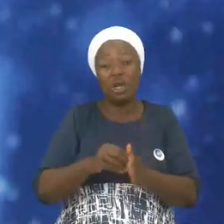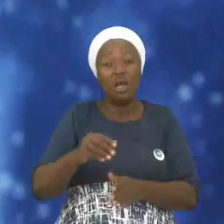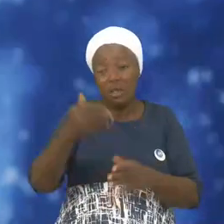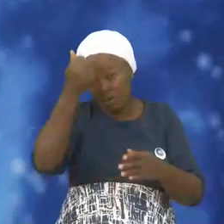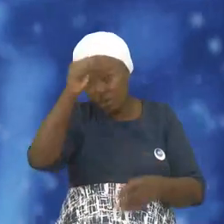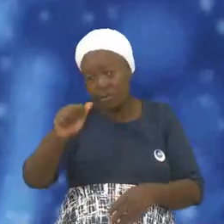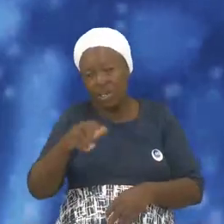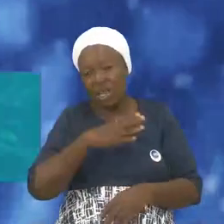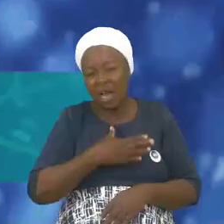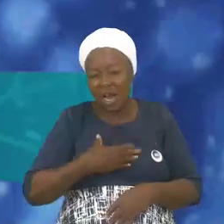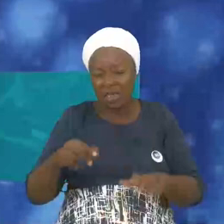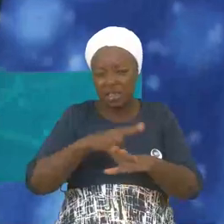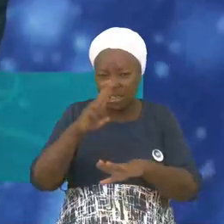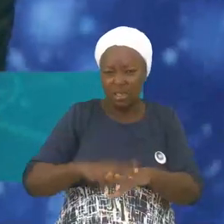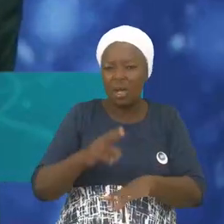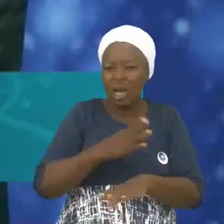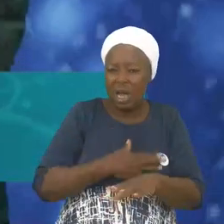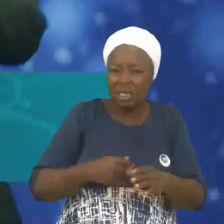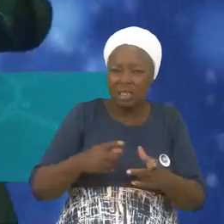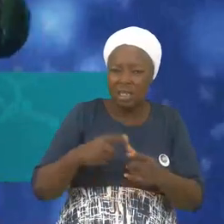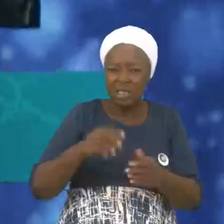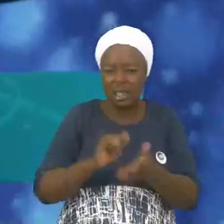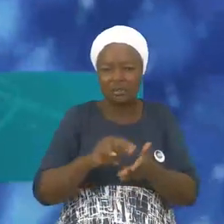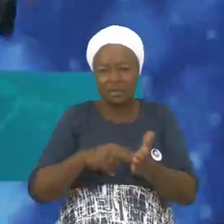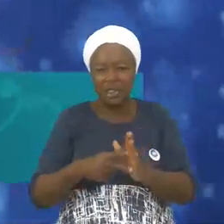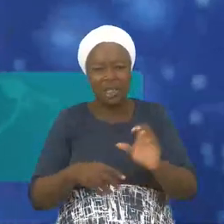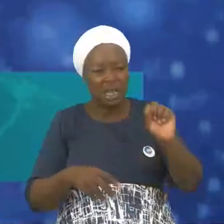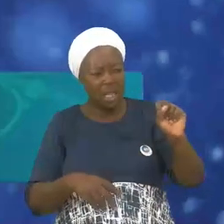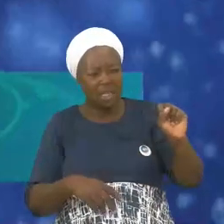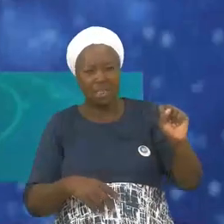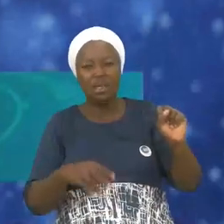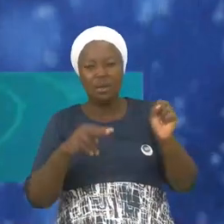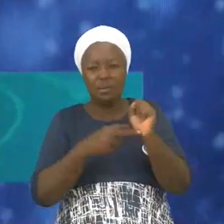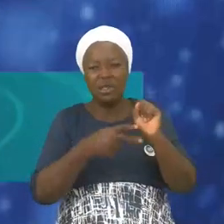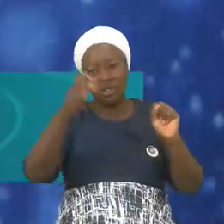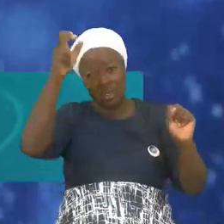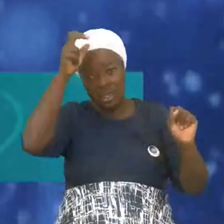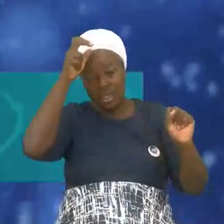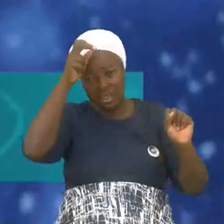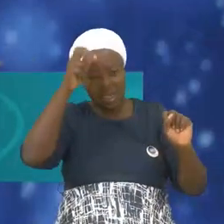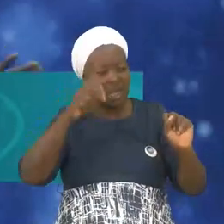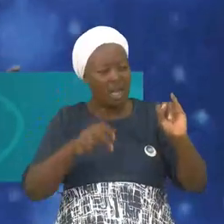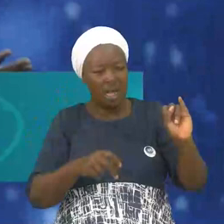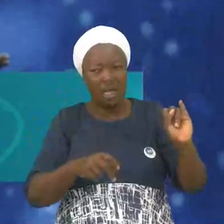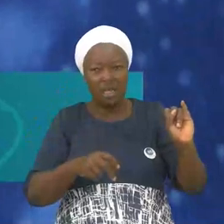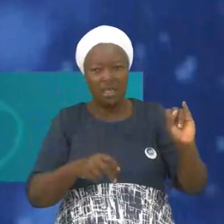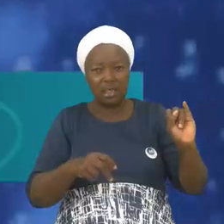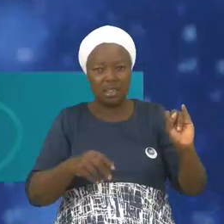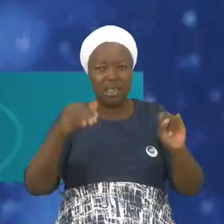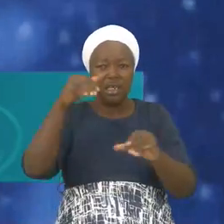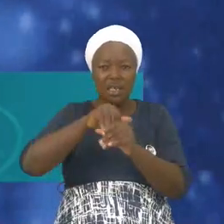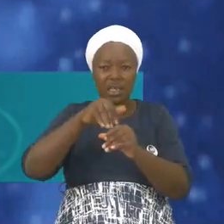pécheresse. Satan injecte sa rébellion dans la vie de tout homme. Et quand Satan en nature